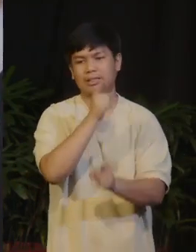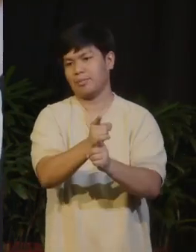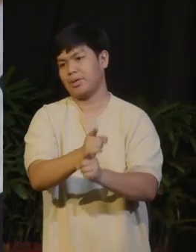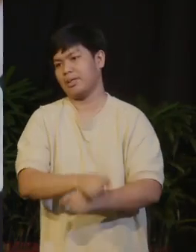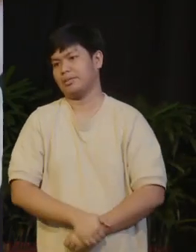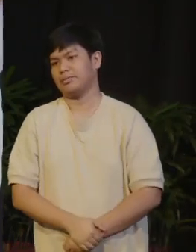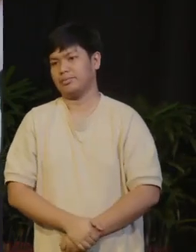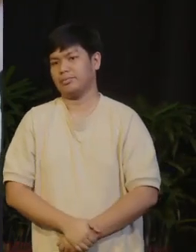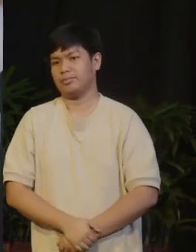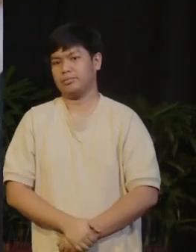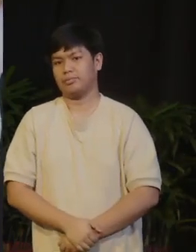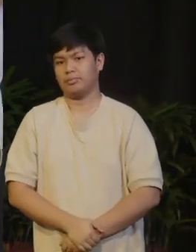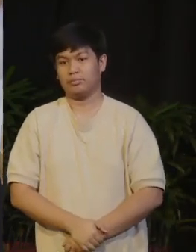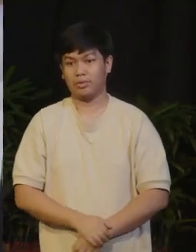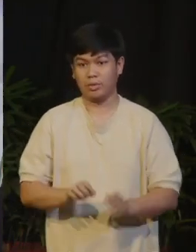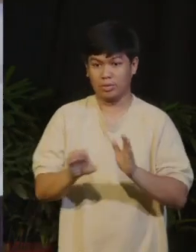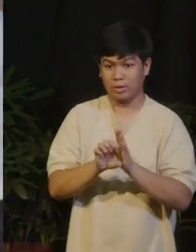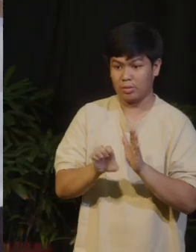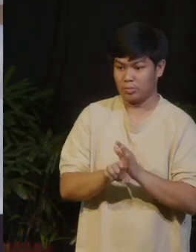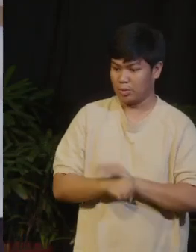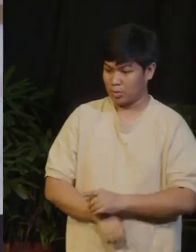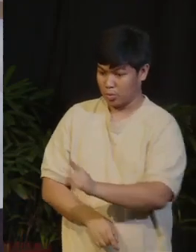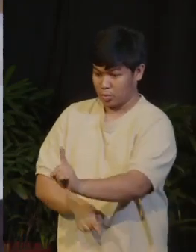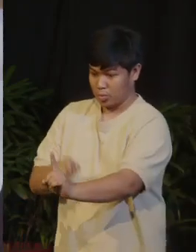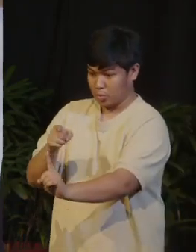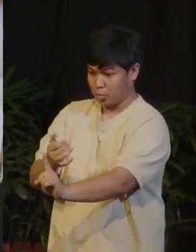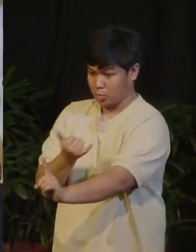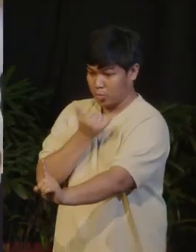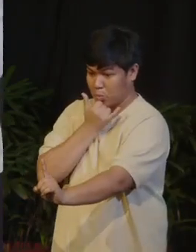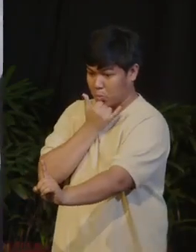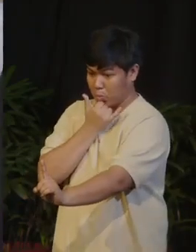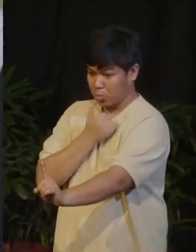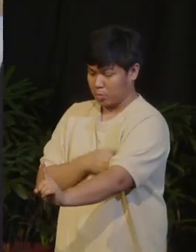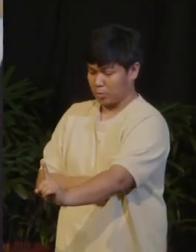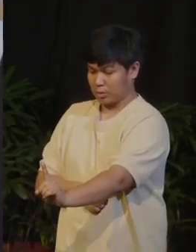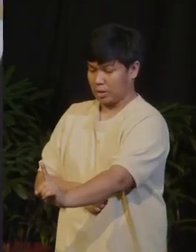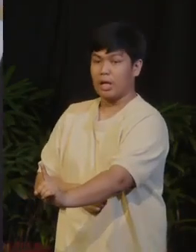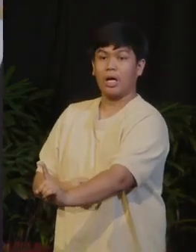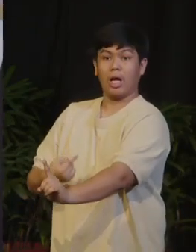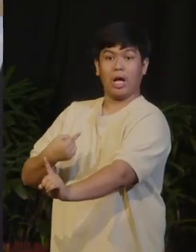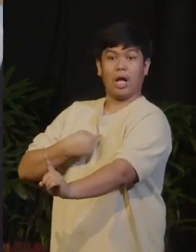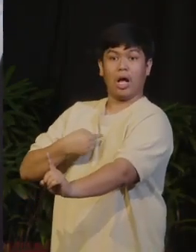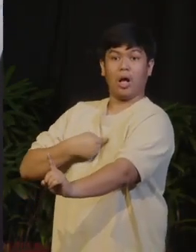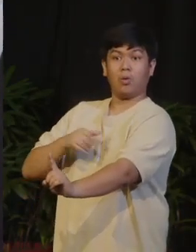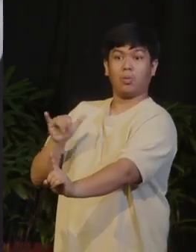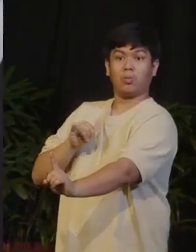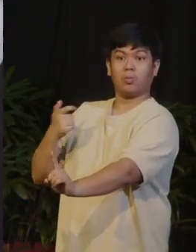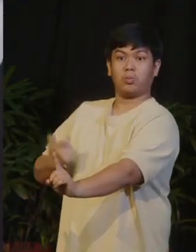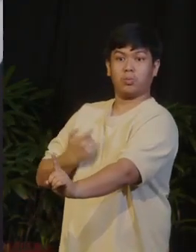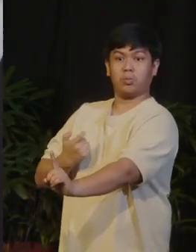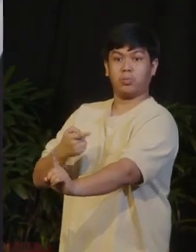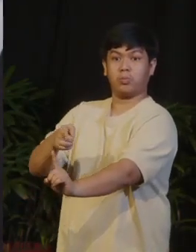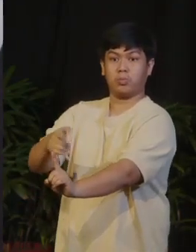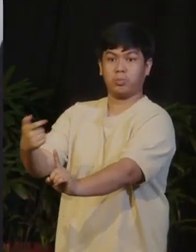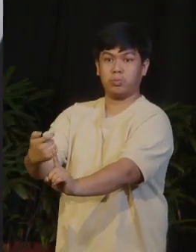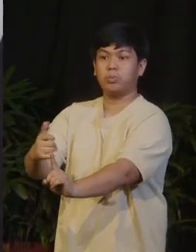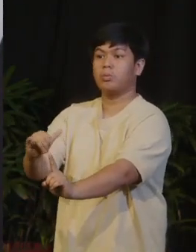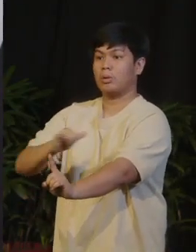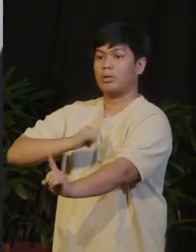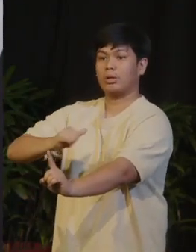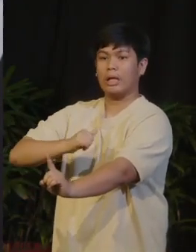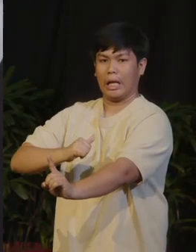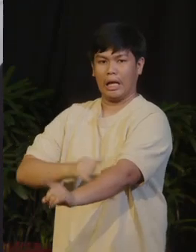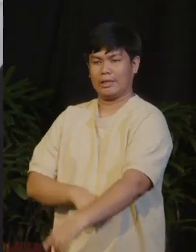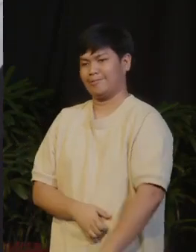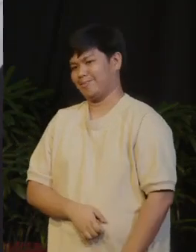yung kapwa mo tungkol sa isang pagkakamali o kakulangan niya na ikaw mismo ginagawa mo. So para kang